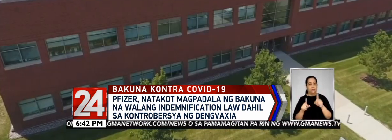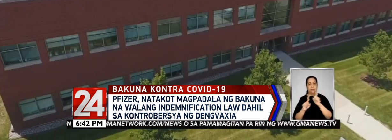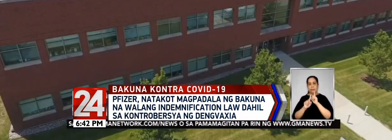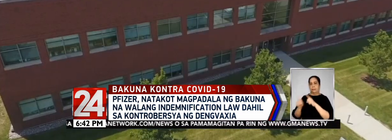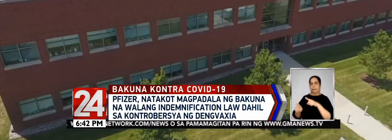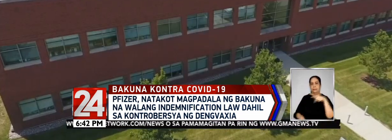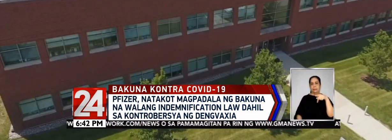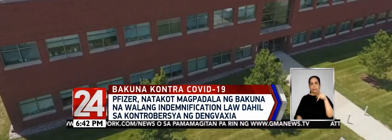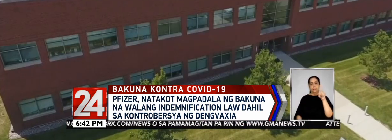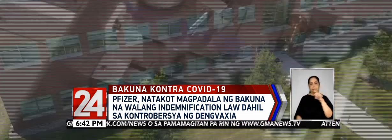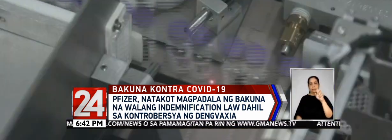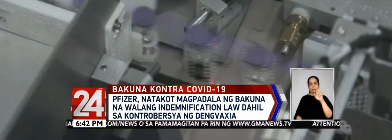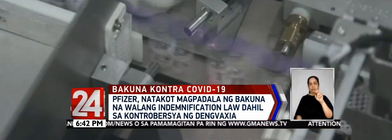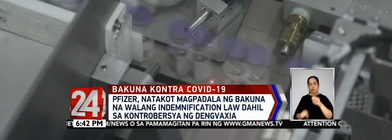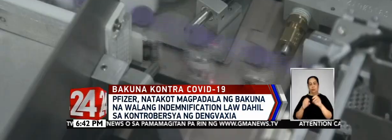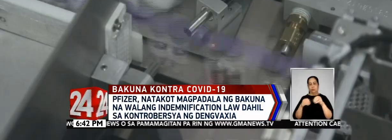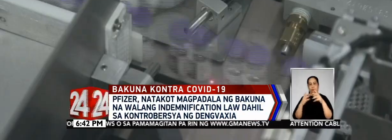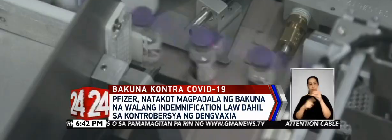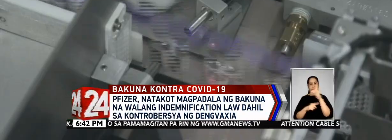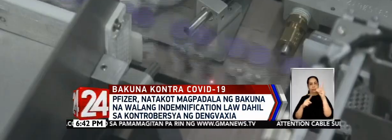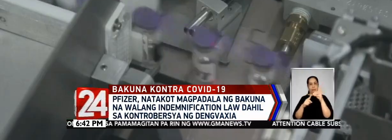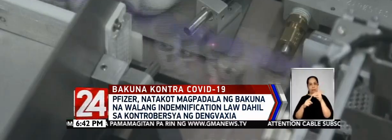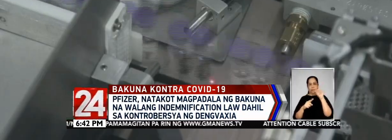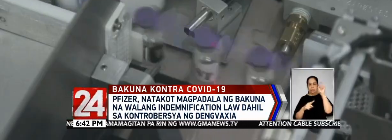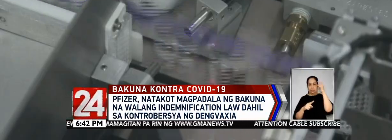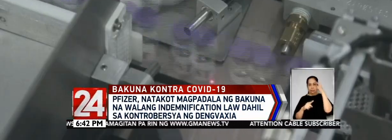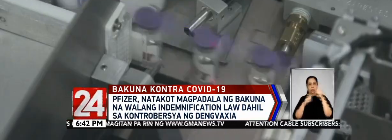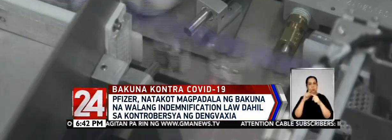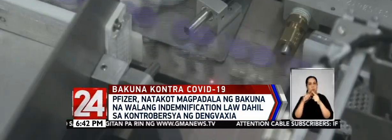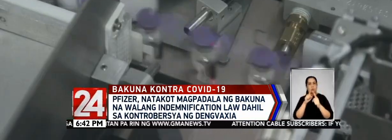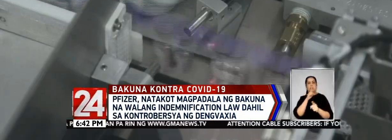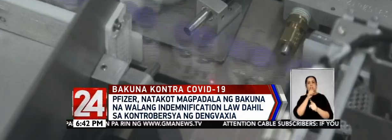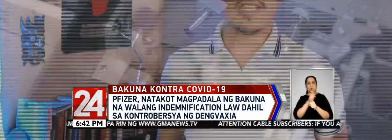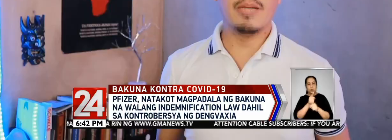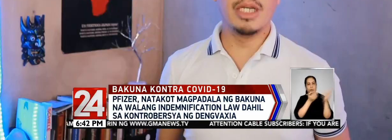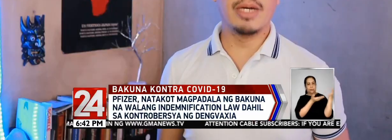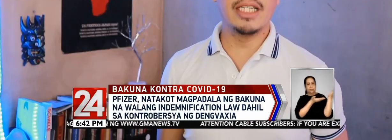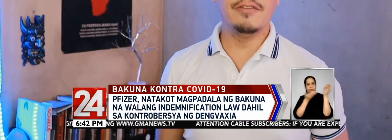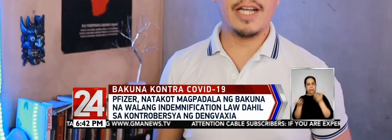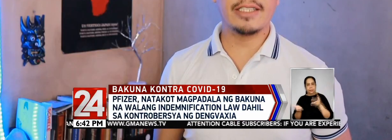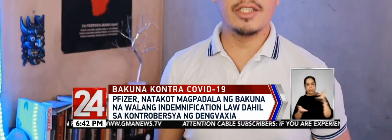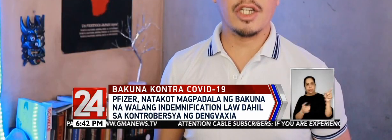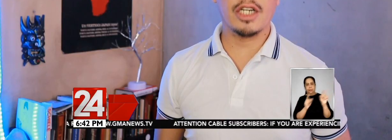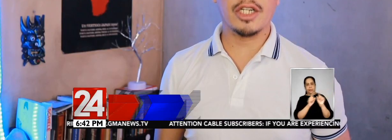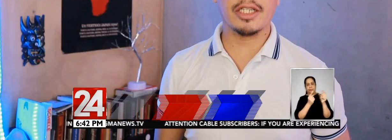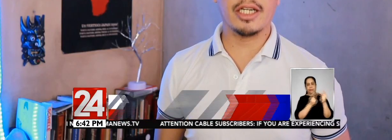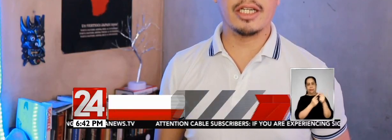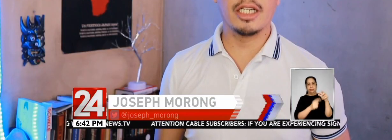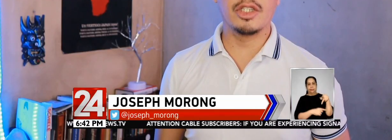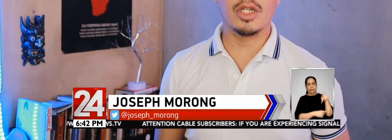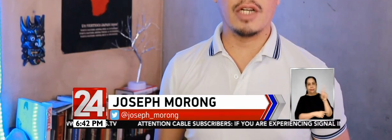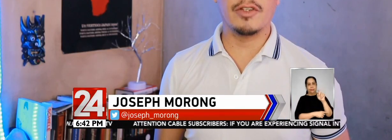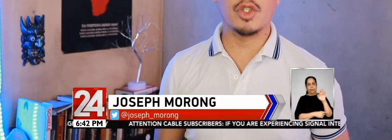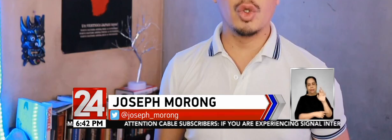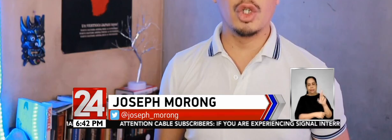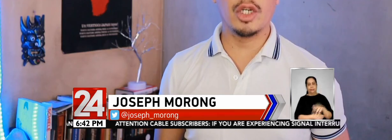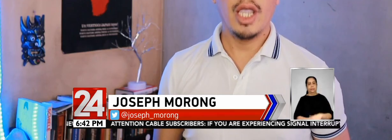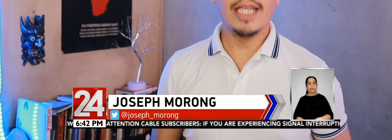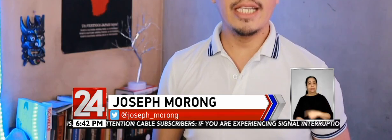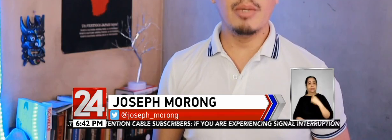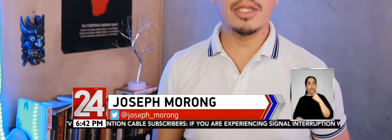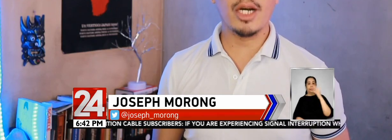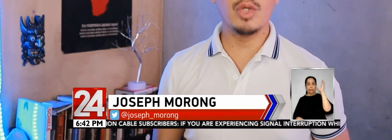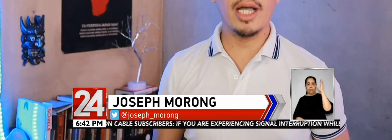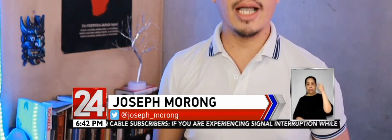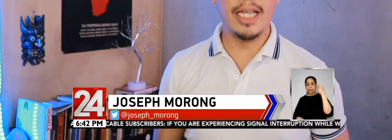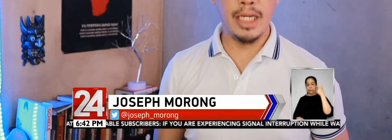rin maibigay na petsa ang gobyerno kung kailan ang talaga makakapag-deliver ang Pfizer. Sabi naman ni Vaccine Czar Secretary Carlito Galvez Jr.,